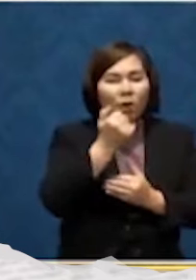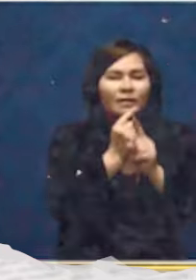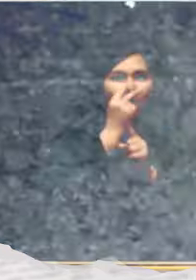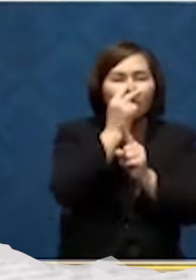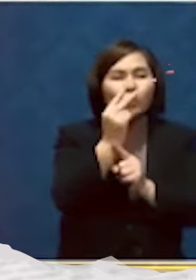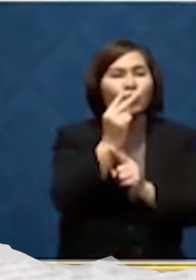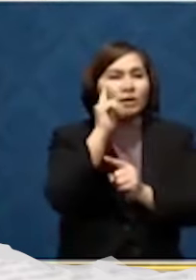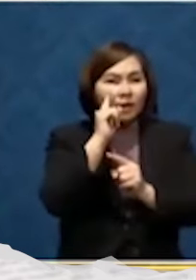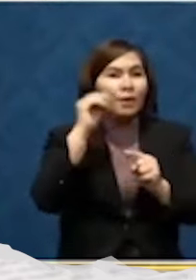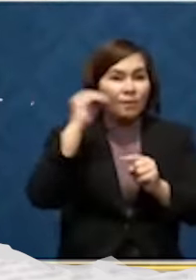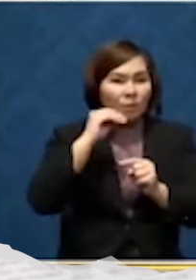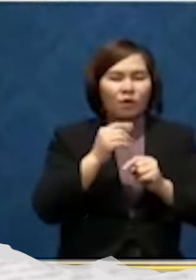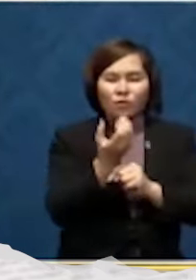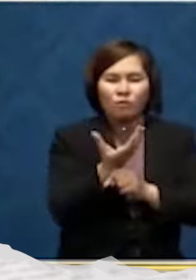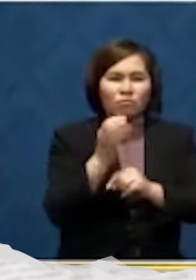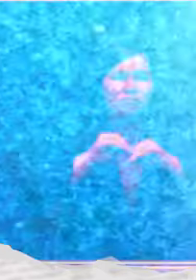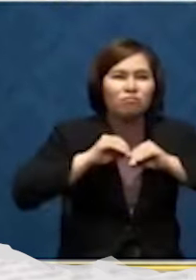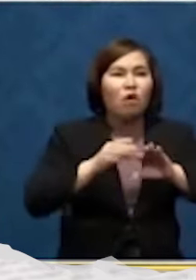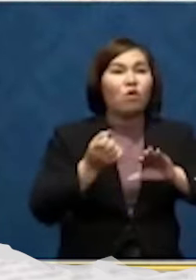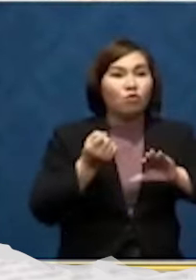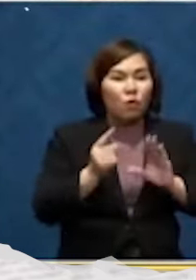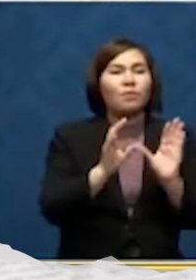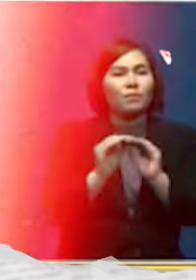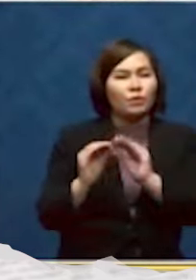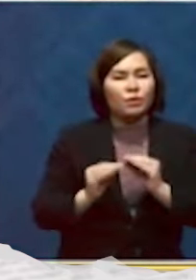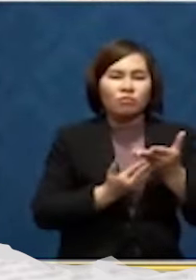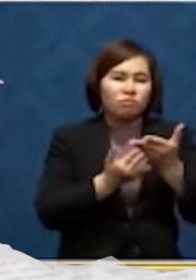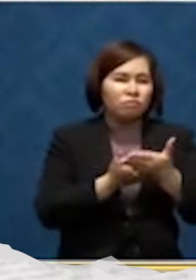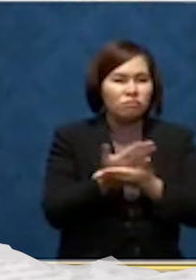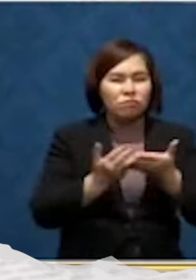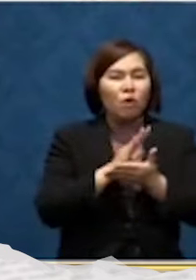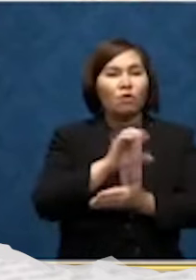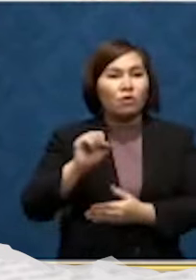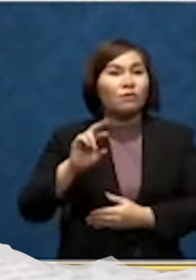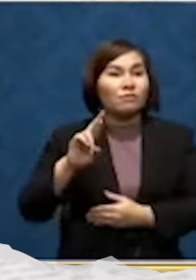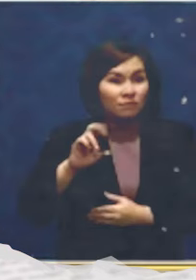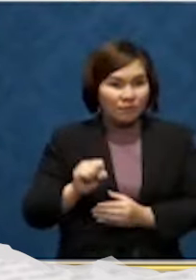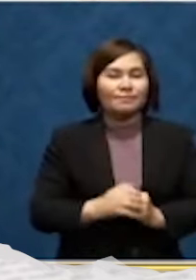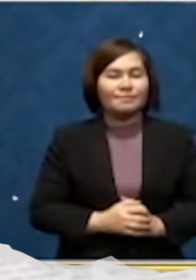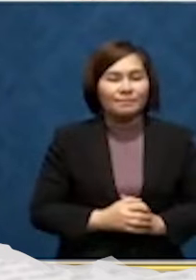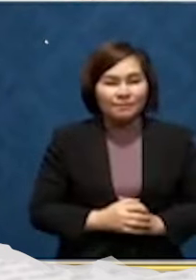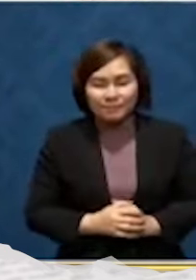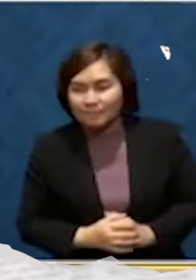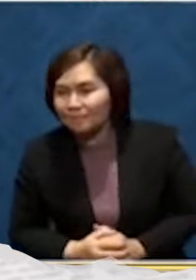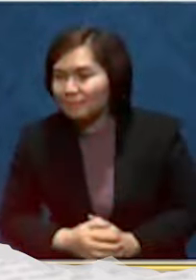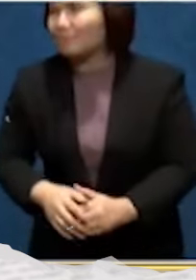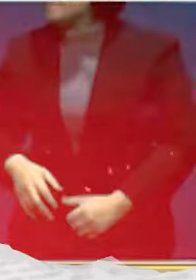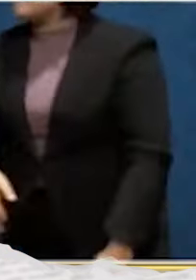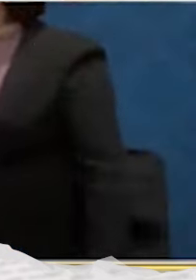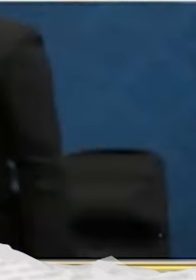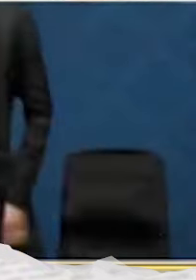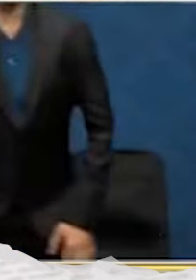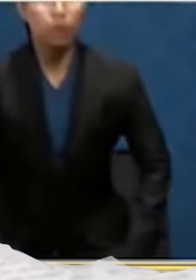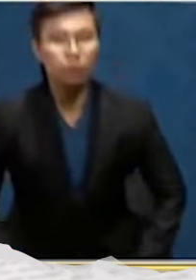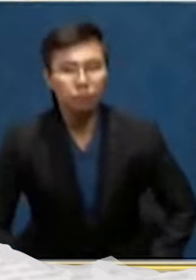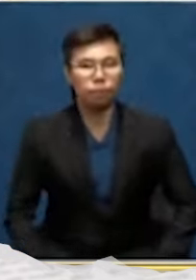รับชมการถ่ายทอดสดการหาการทำงานหน้าที่ของพวกเราในสภาผู้แทนราษฎรครับท่านประธานครับเมื่อสักครู่นี้ท่